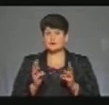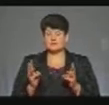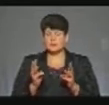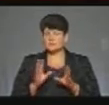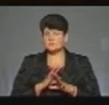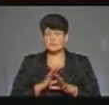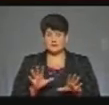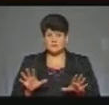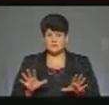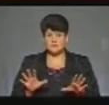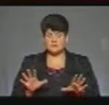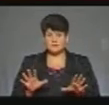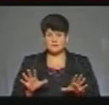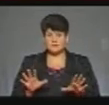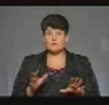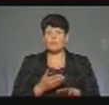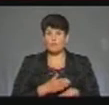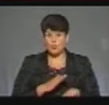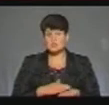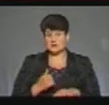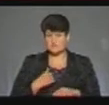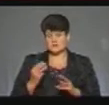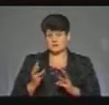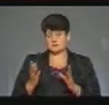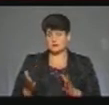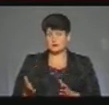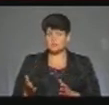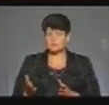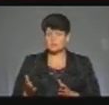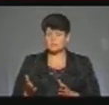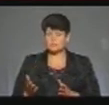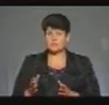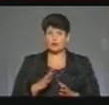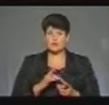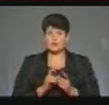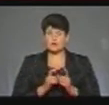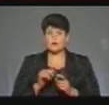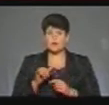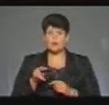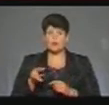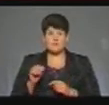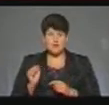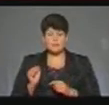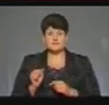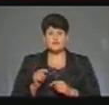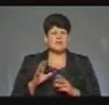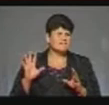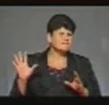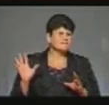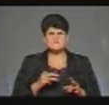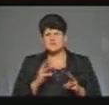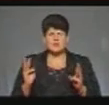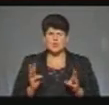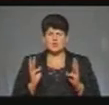перейшов. Польське військо, до речі, спалило в квітні 46-го. Йшла боротьба з УПА, а під цей шумок горіло все, що, ну, скажімо